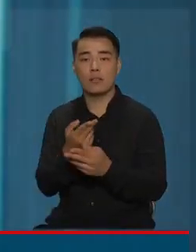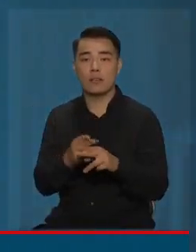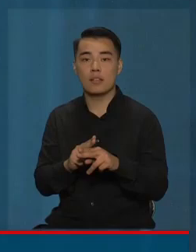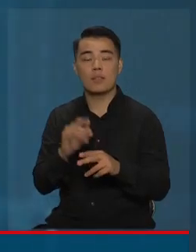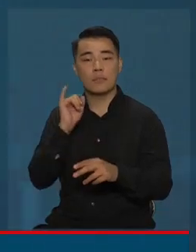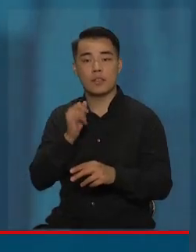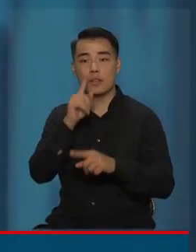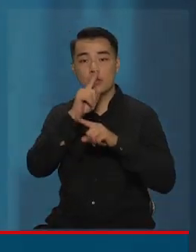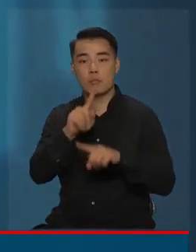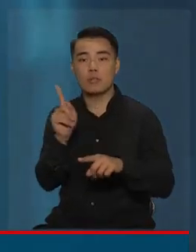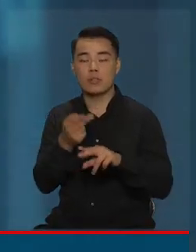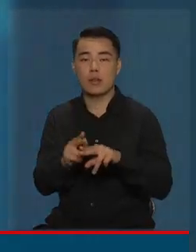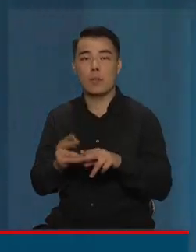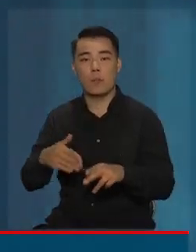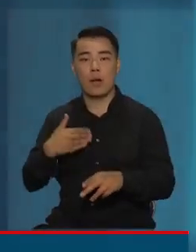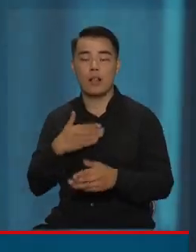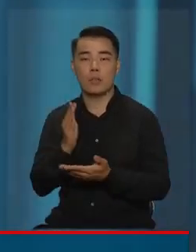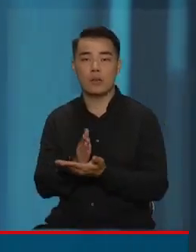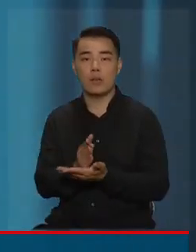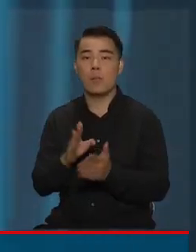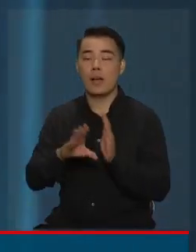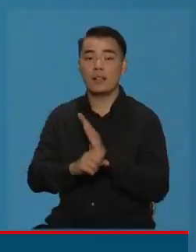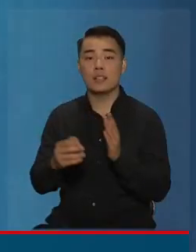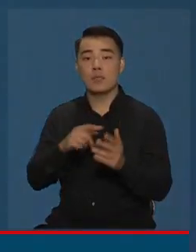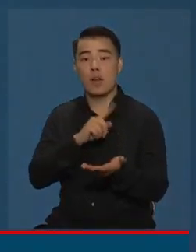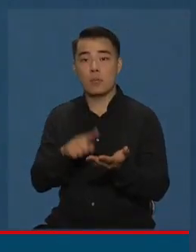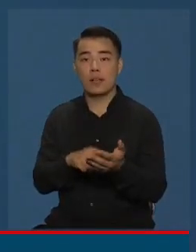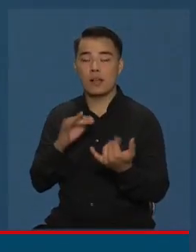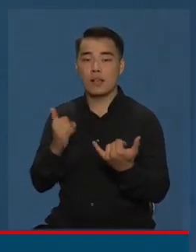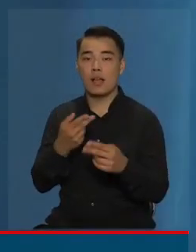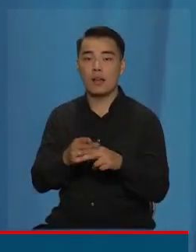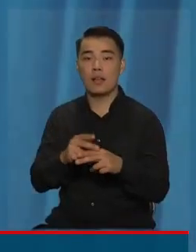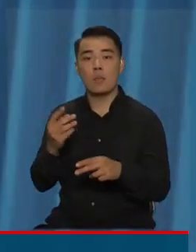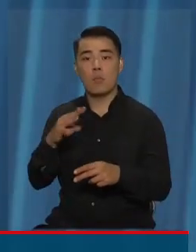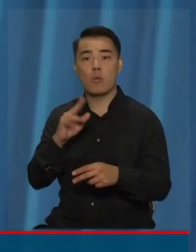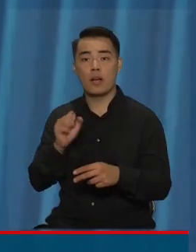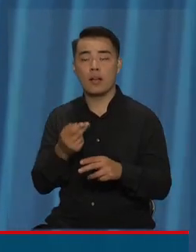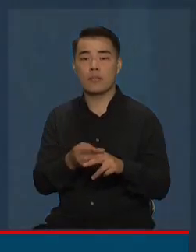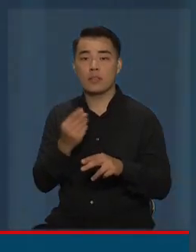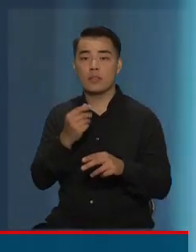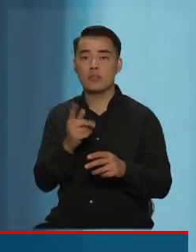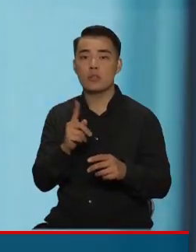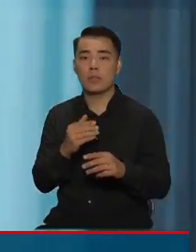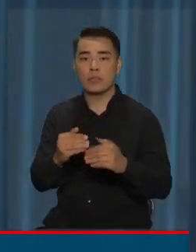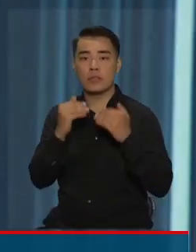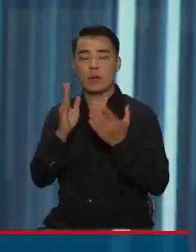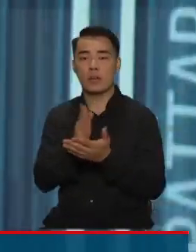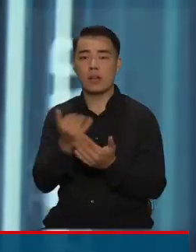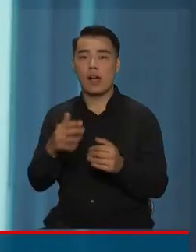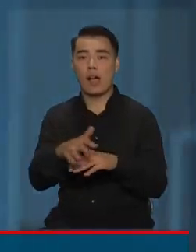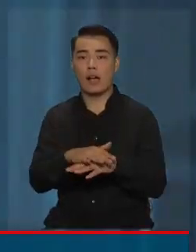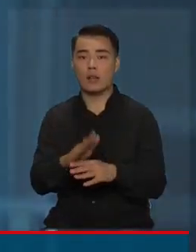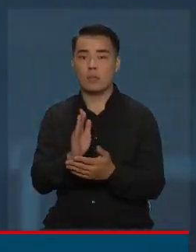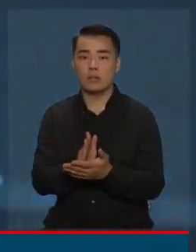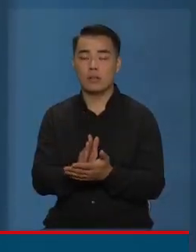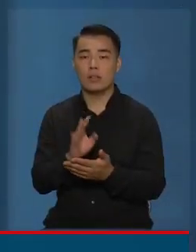болмайды деп үмітіміз көп. Соңғы сауал, енді биылғы орақ науқан оның бағасына қаншалықты әсер етеді? Соңғы бенефициар бұл халық қой, енді